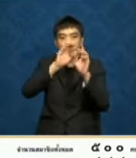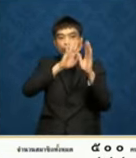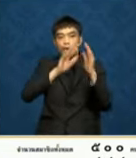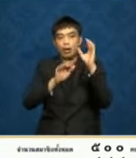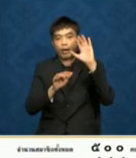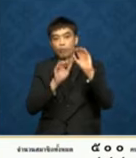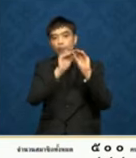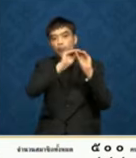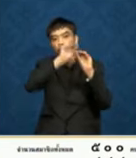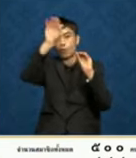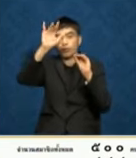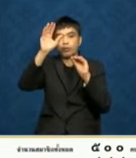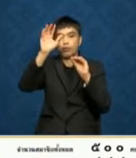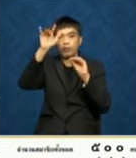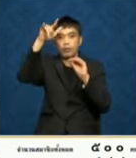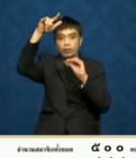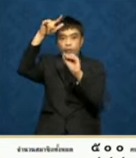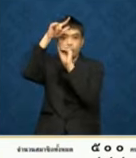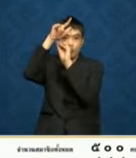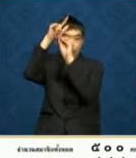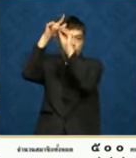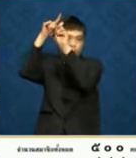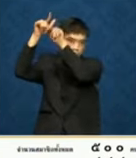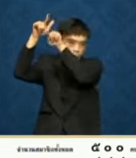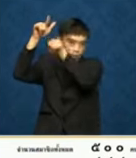านทต้องการแล้วก็เตนพรรณะระเบา